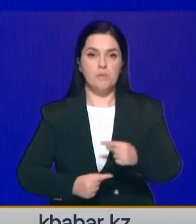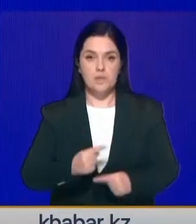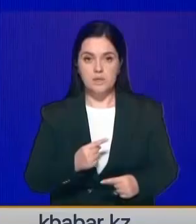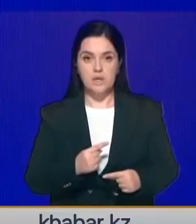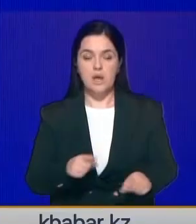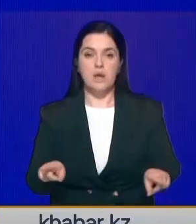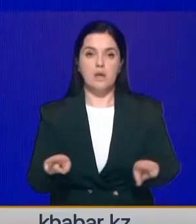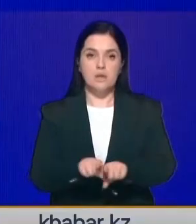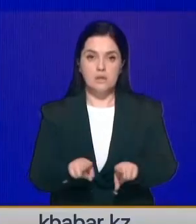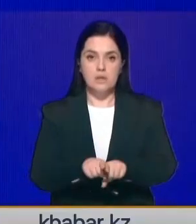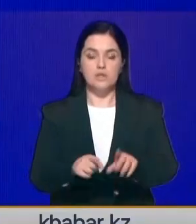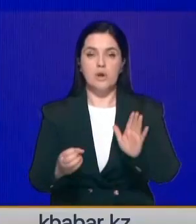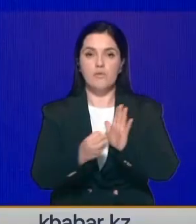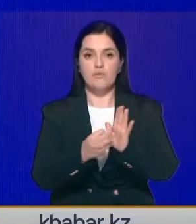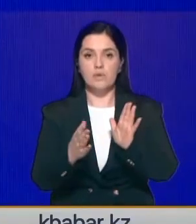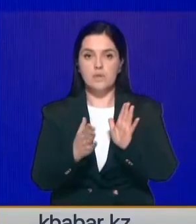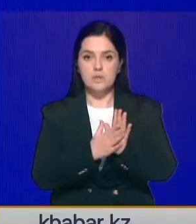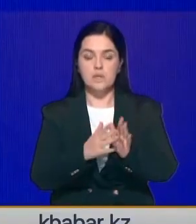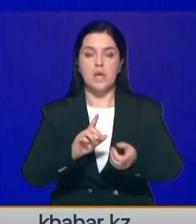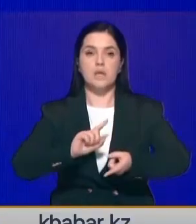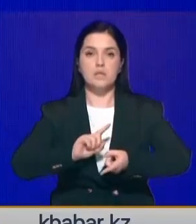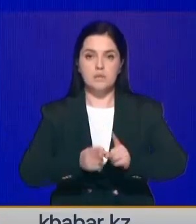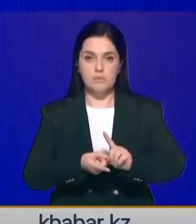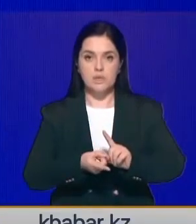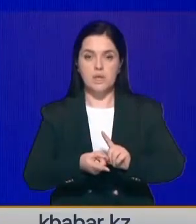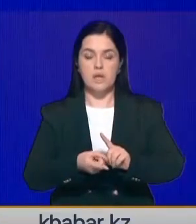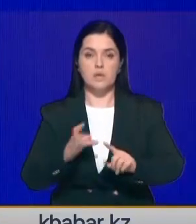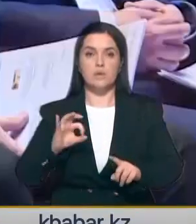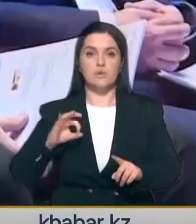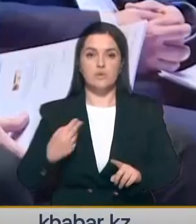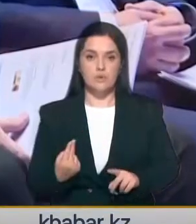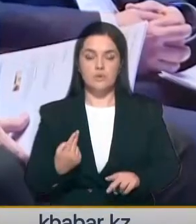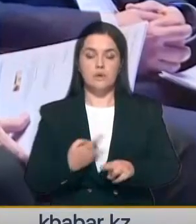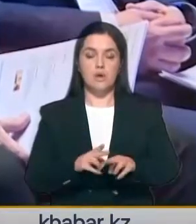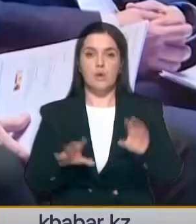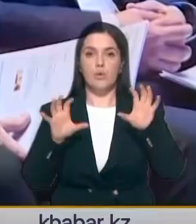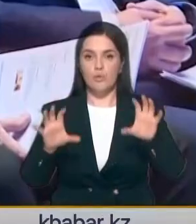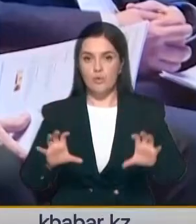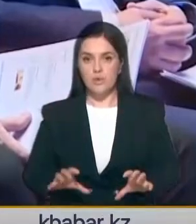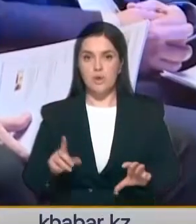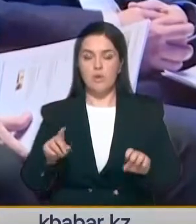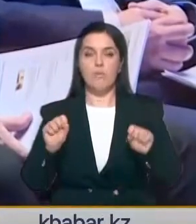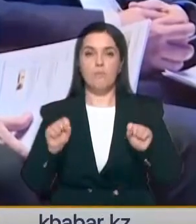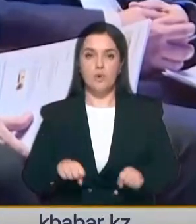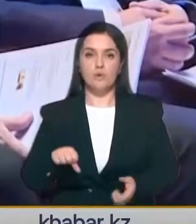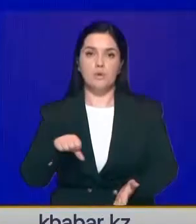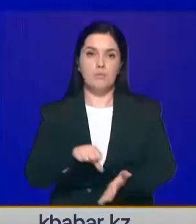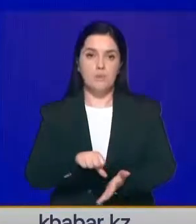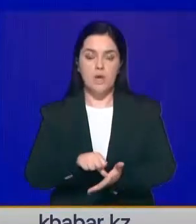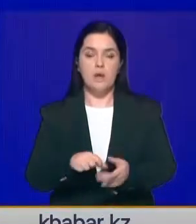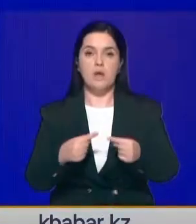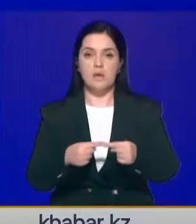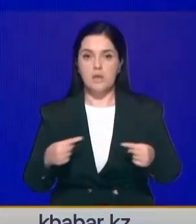а также внесены соответствующие изменения в социальный кодекс. Они могут претендовать на